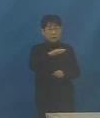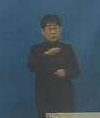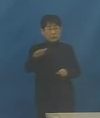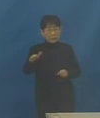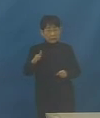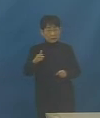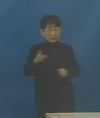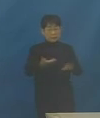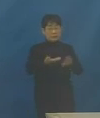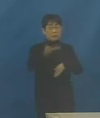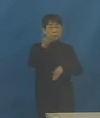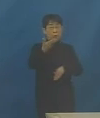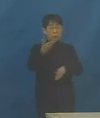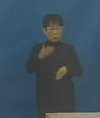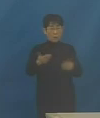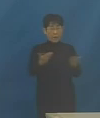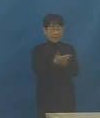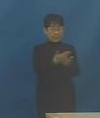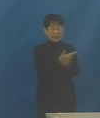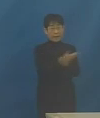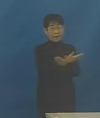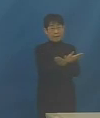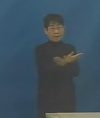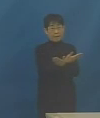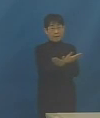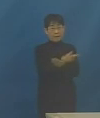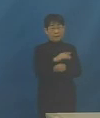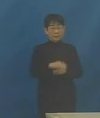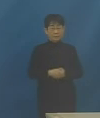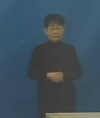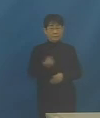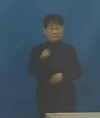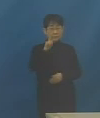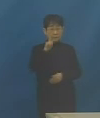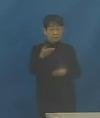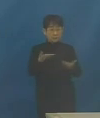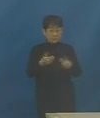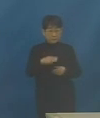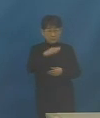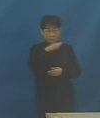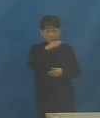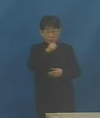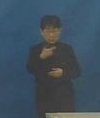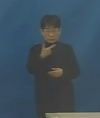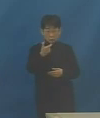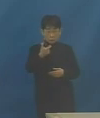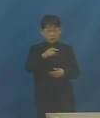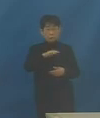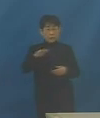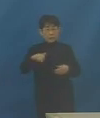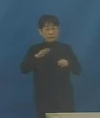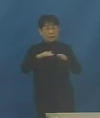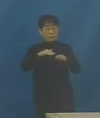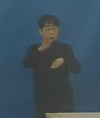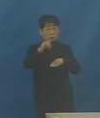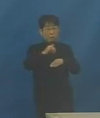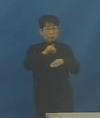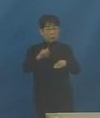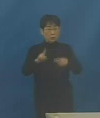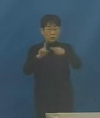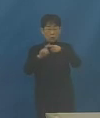ございますが a ここでご覧いただきますように60代以上の陽性者数こういうこともを